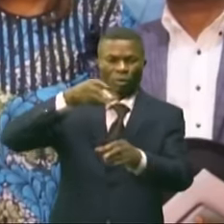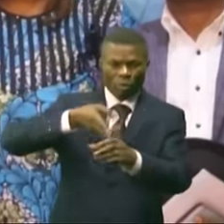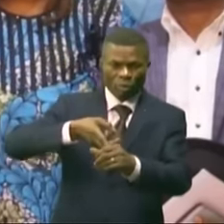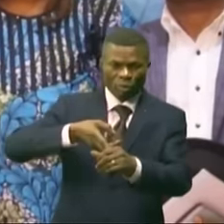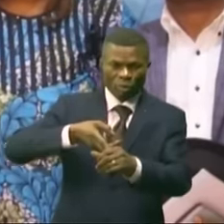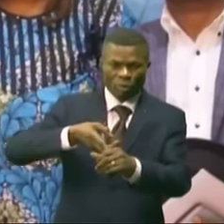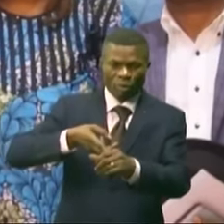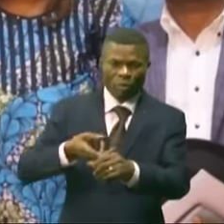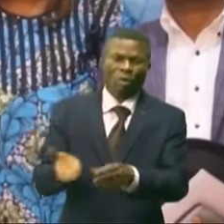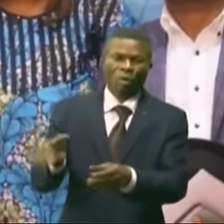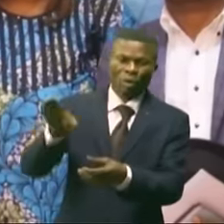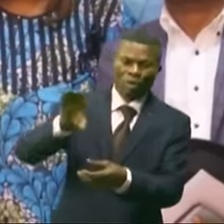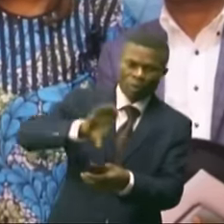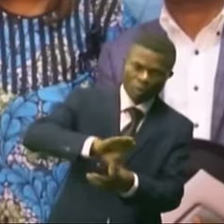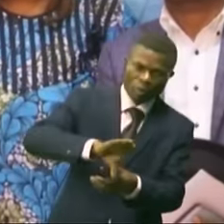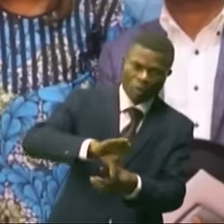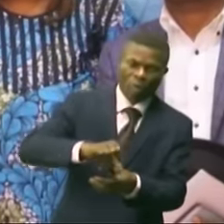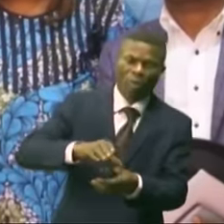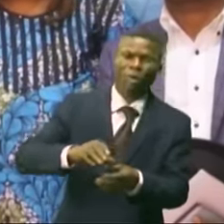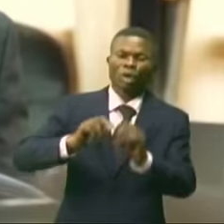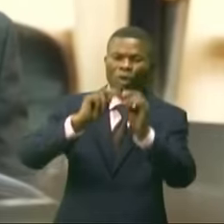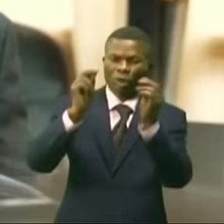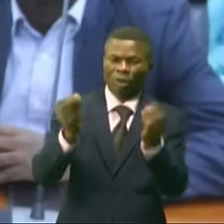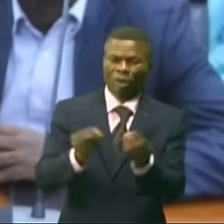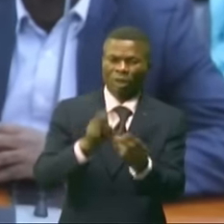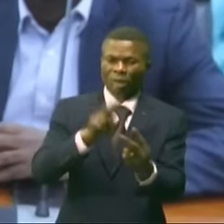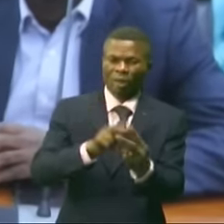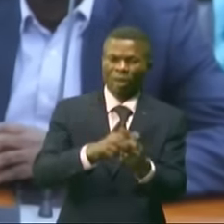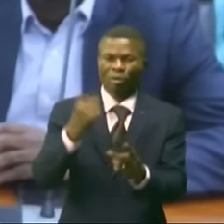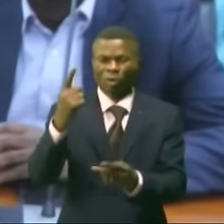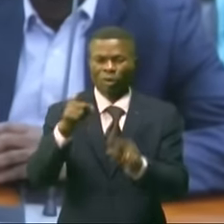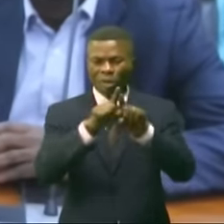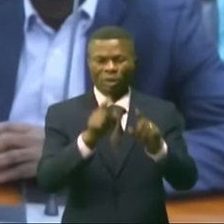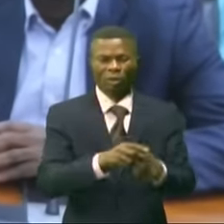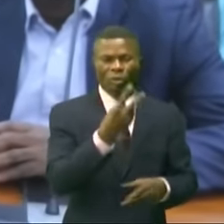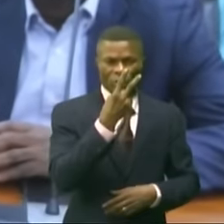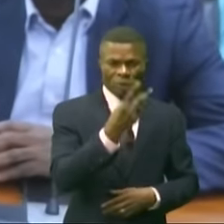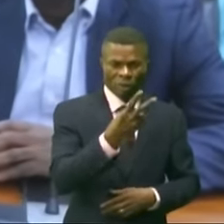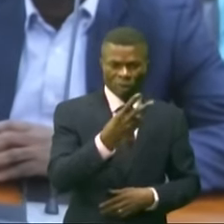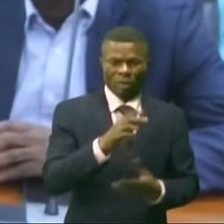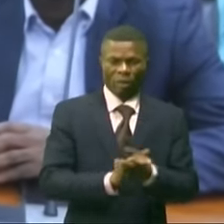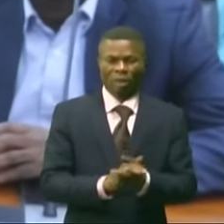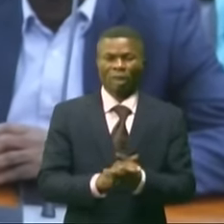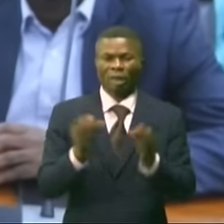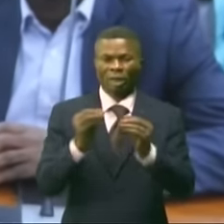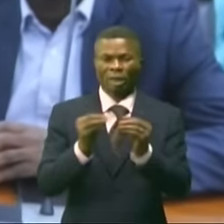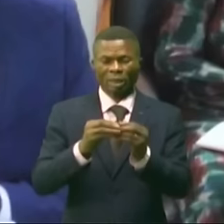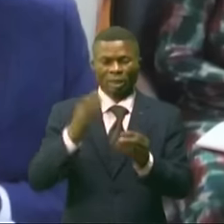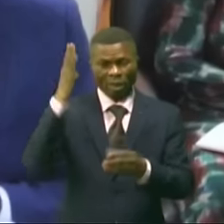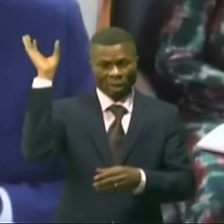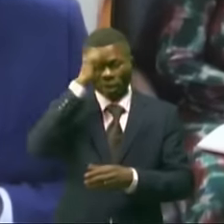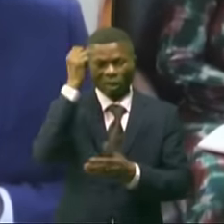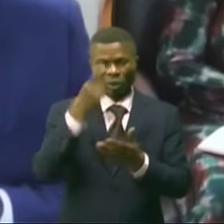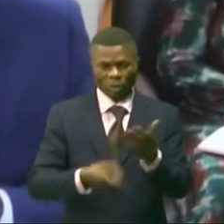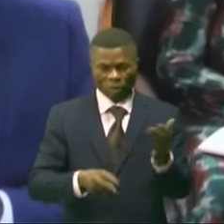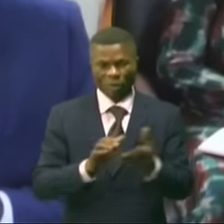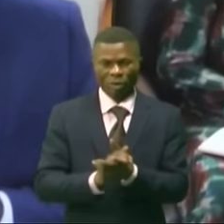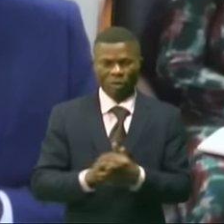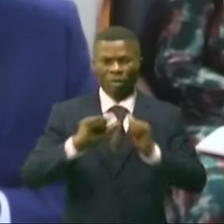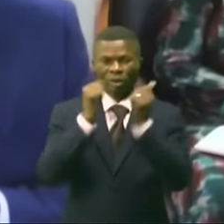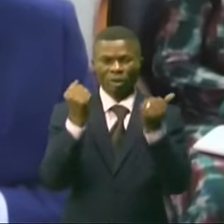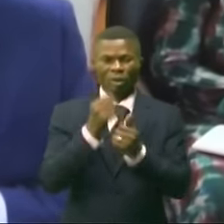dépôé au niveau des dépôt 1 et des dépôts de Laurent tiendra de cette réunion par les billets de l'argentier